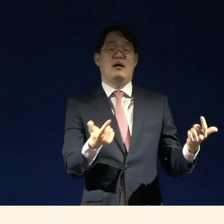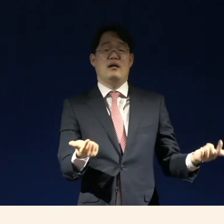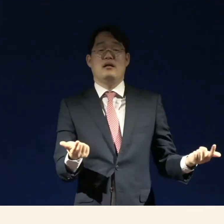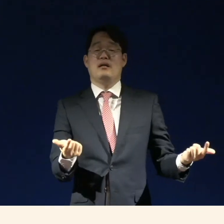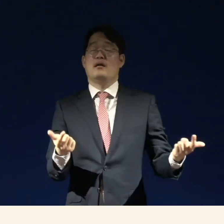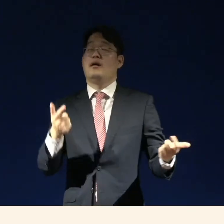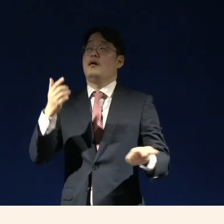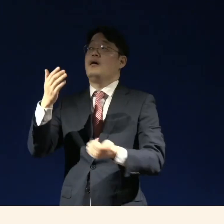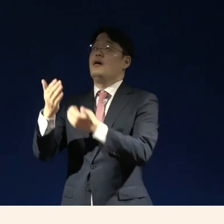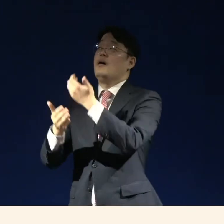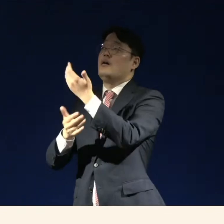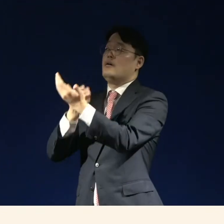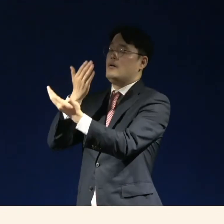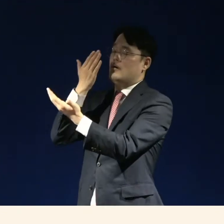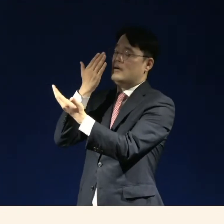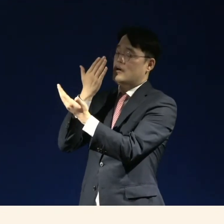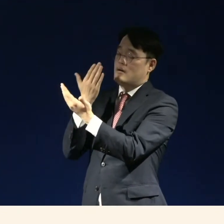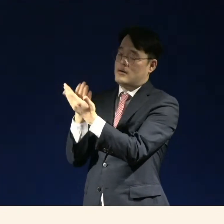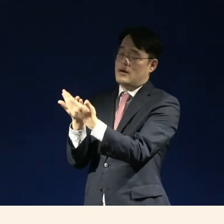말게